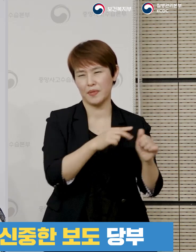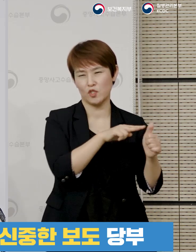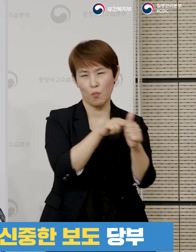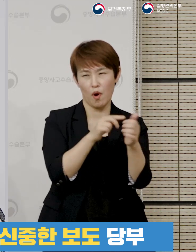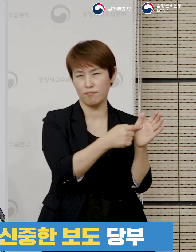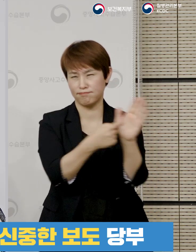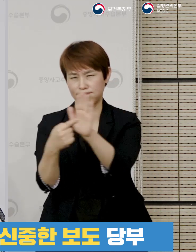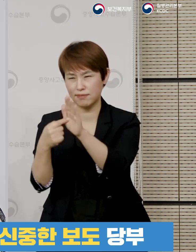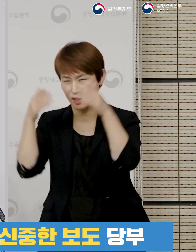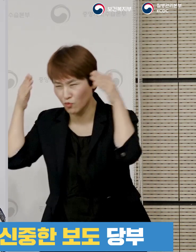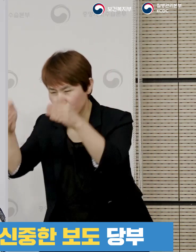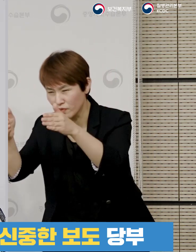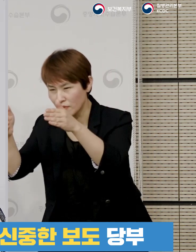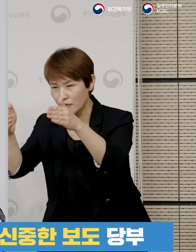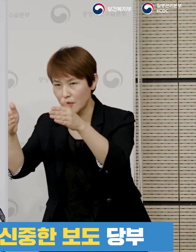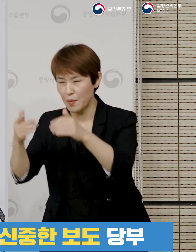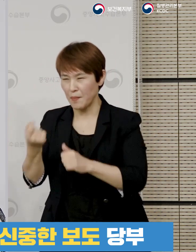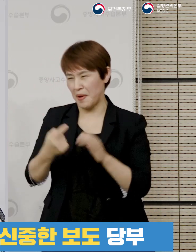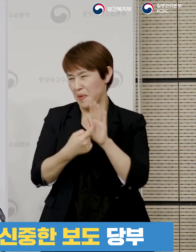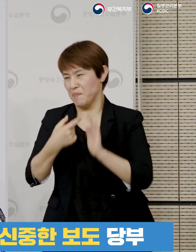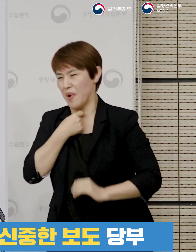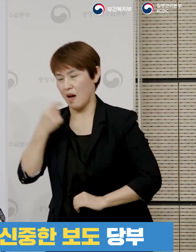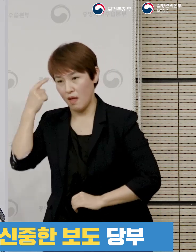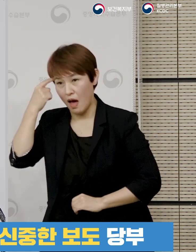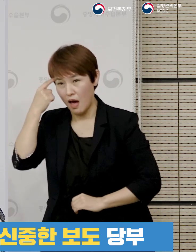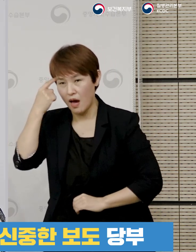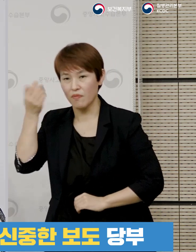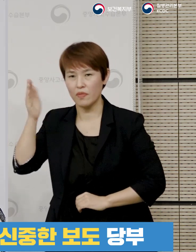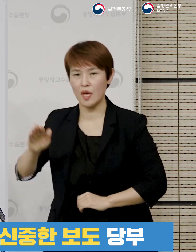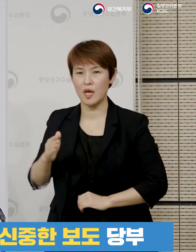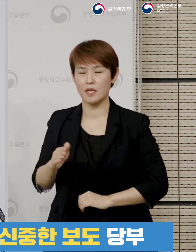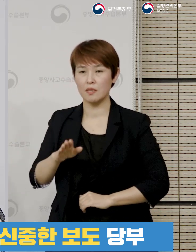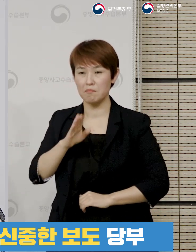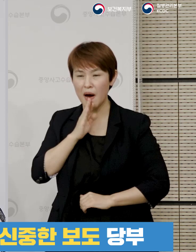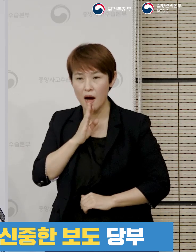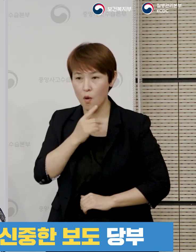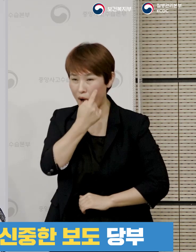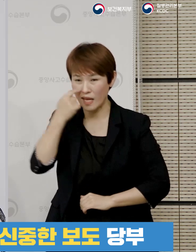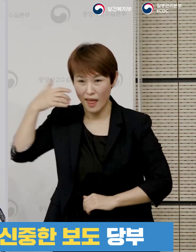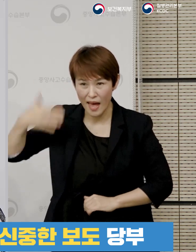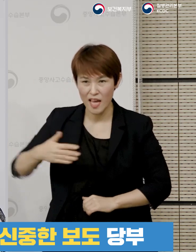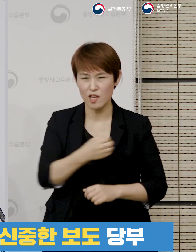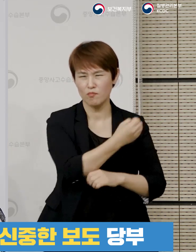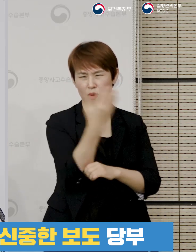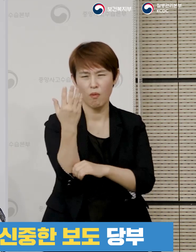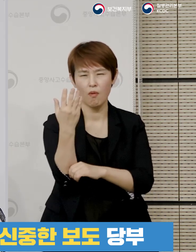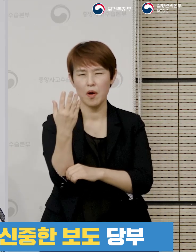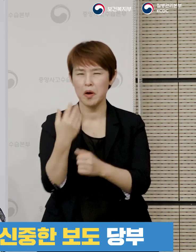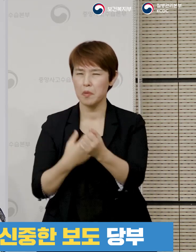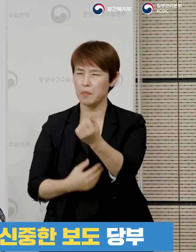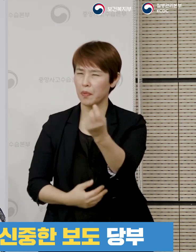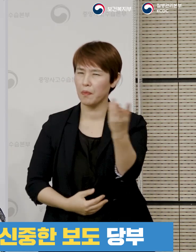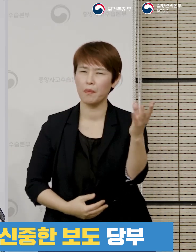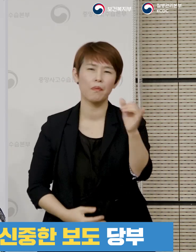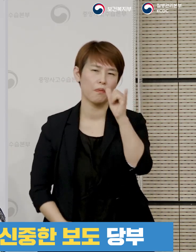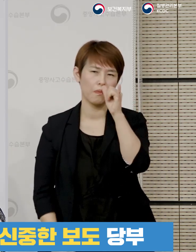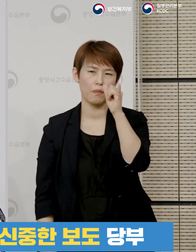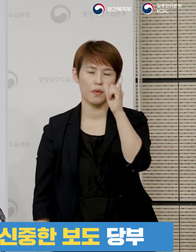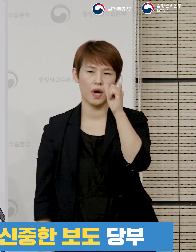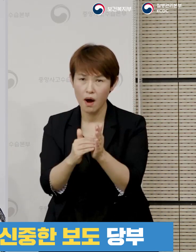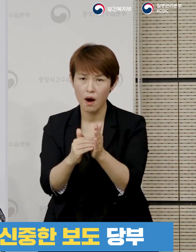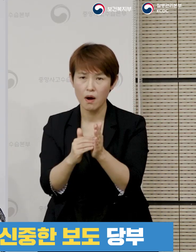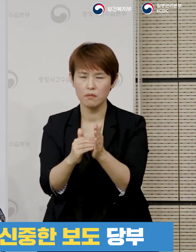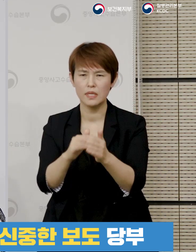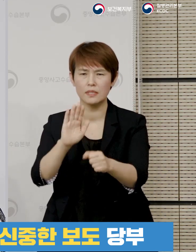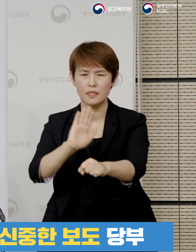신속한 보도에 좀 집중하시다 보니까 그 사실 확인이 아직 부족한 상태에서 보도된 사례들이 좀 몇 군